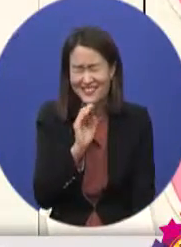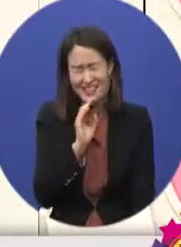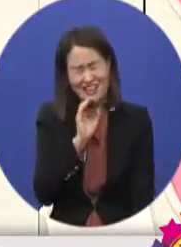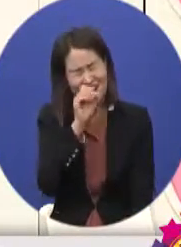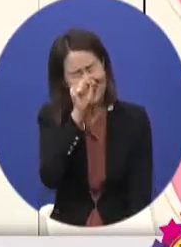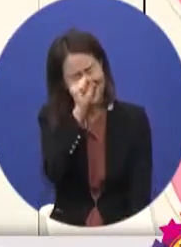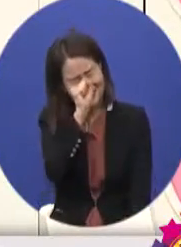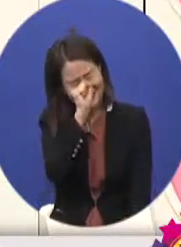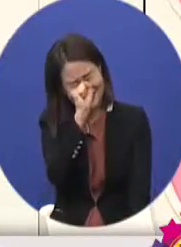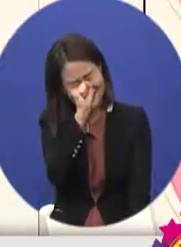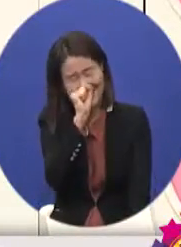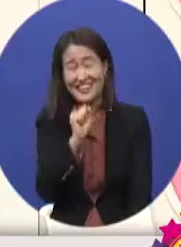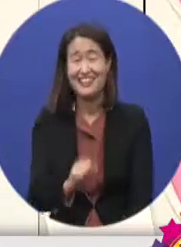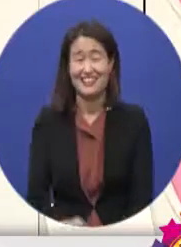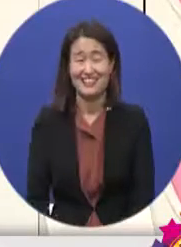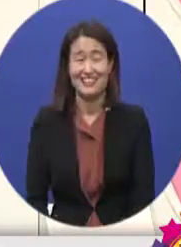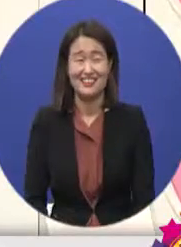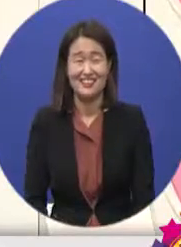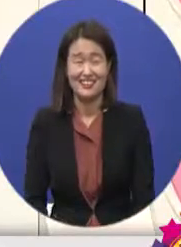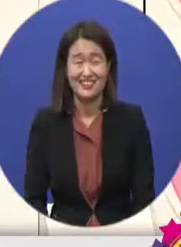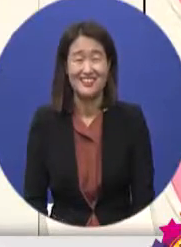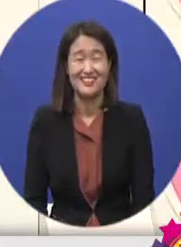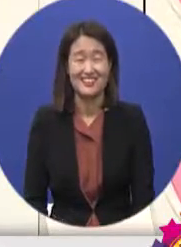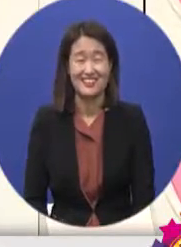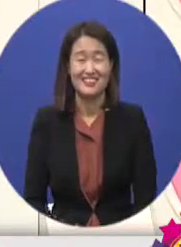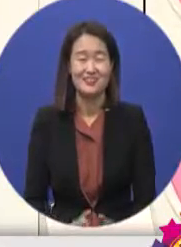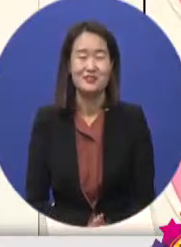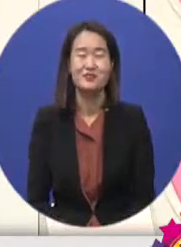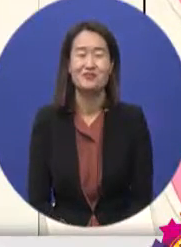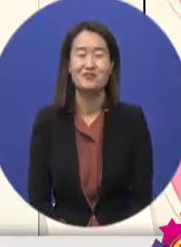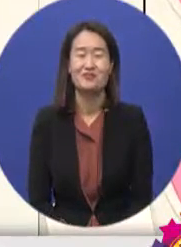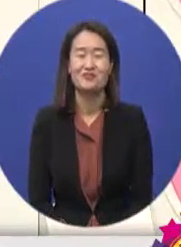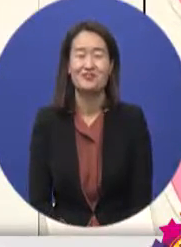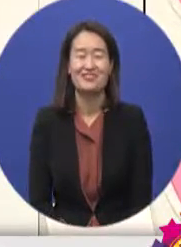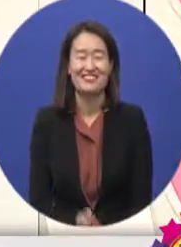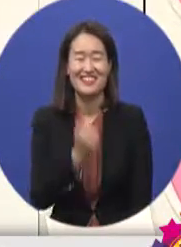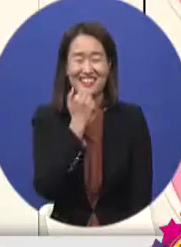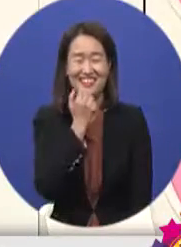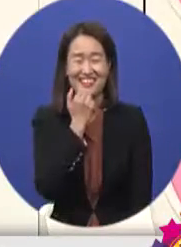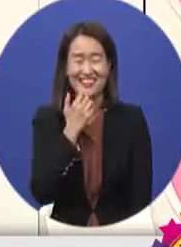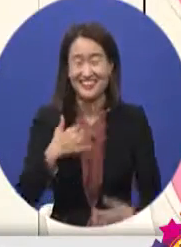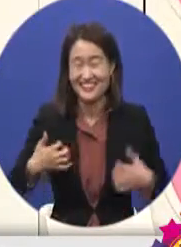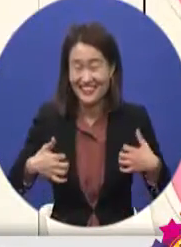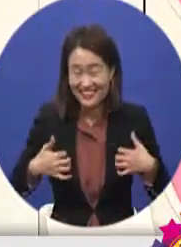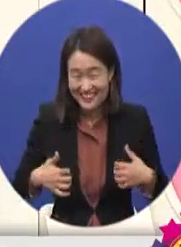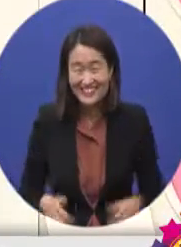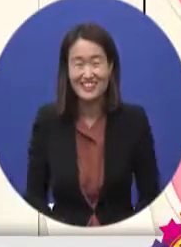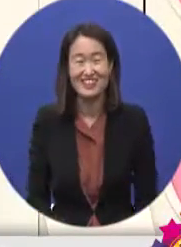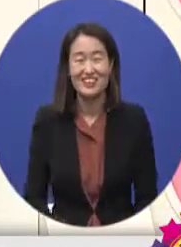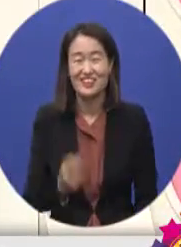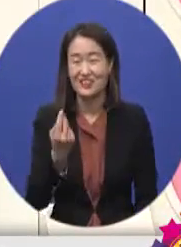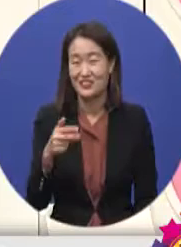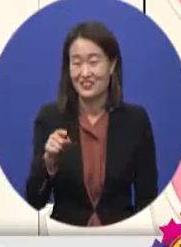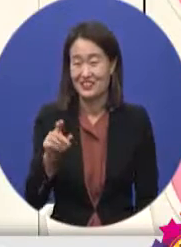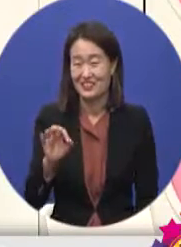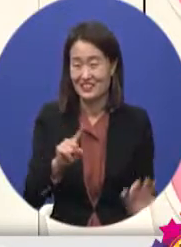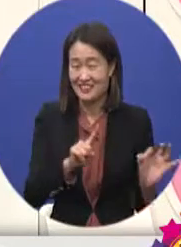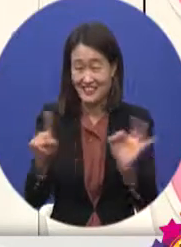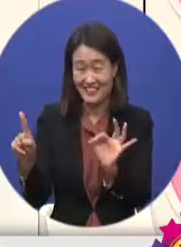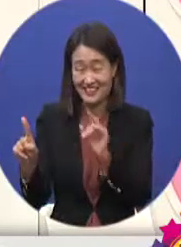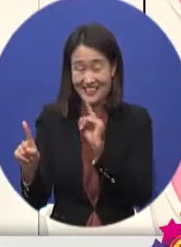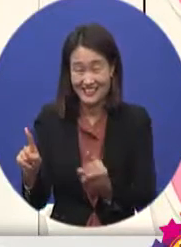얼마나 좋을까. 짠 짜자자자자 짠짠짠. 아유 어서 오세요. 어서 오세요. 어서